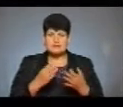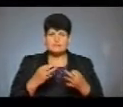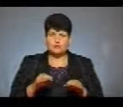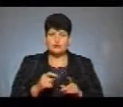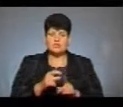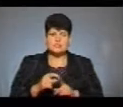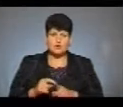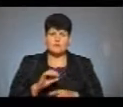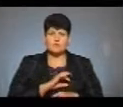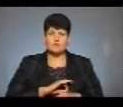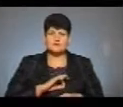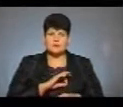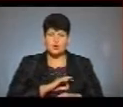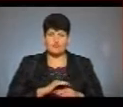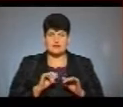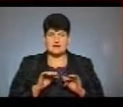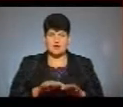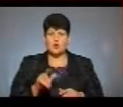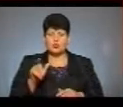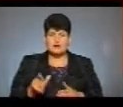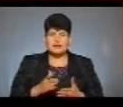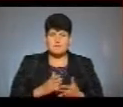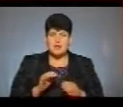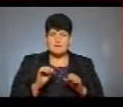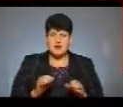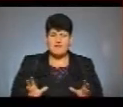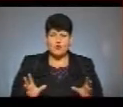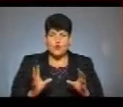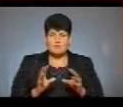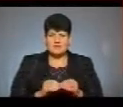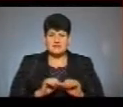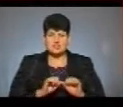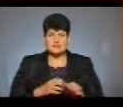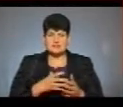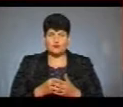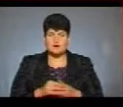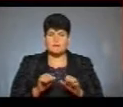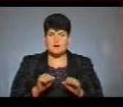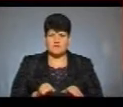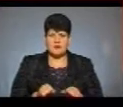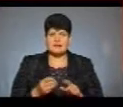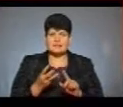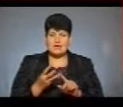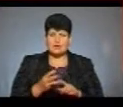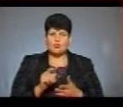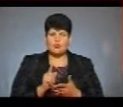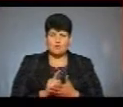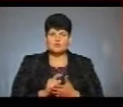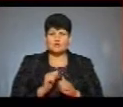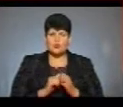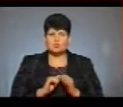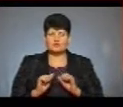і профспілкової діяльності. Людина має право об'єднуватися і захищати свої права. І третє. Обов'язок кожної уряду, кожної